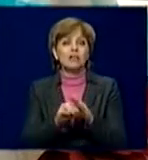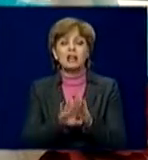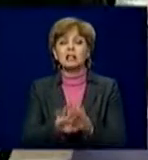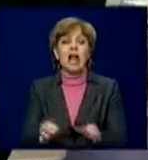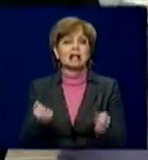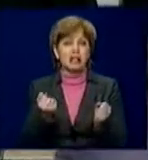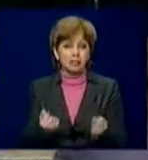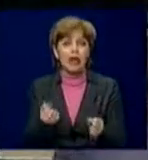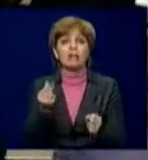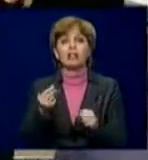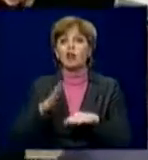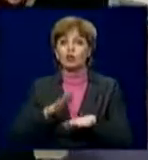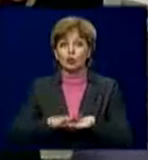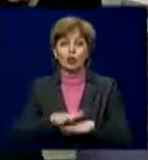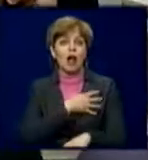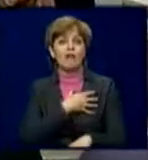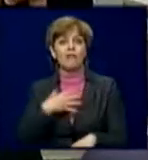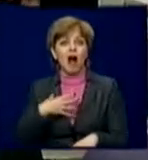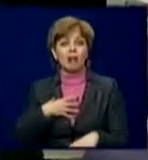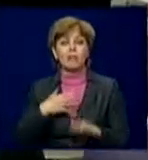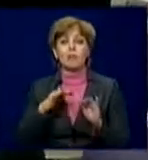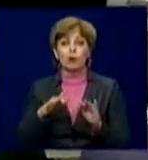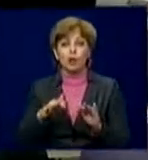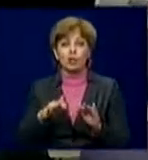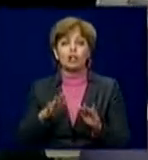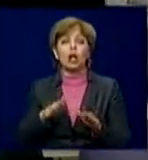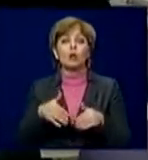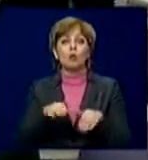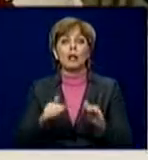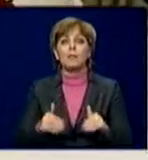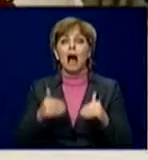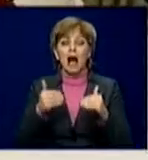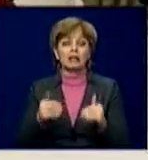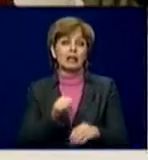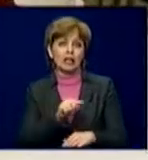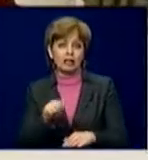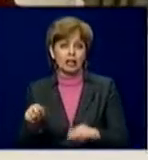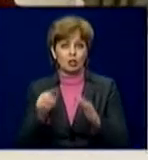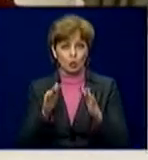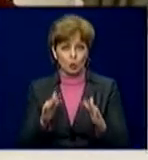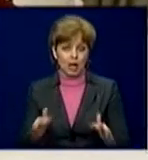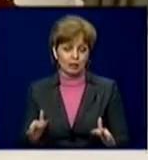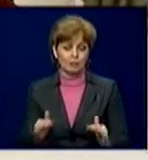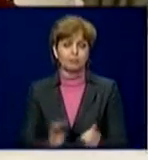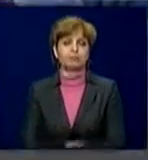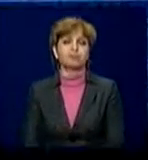nestabilitātēm finanšu tirgos valdība šo procesu nolēma atlikt līdz rudenim. Mata ar Līdzīti, Dainis Lācis, Latvijas televīzija.